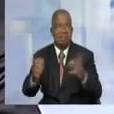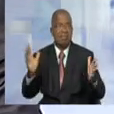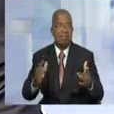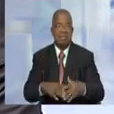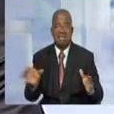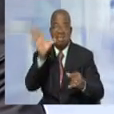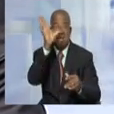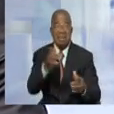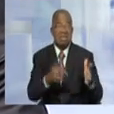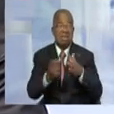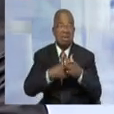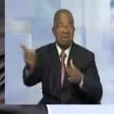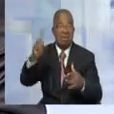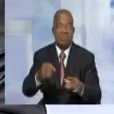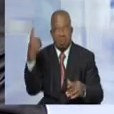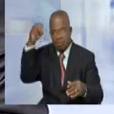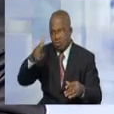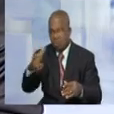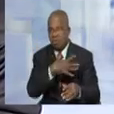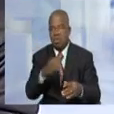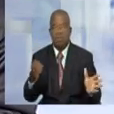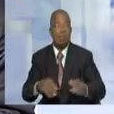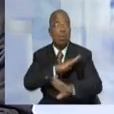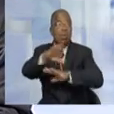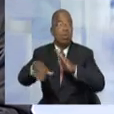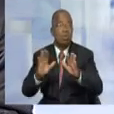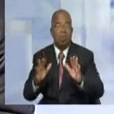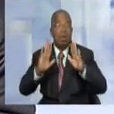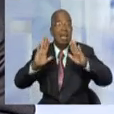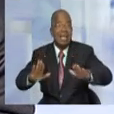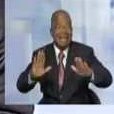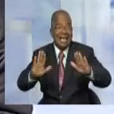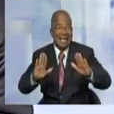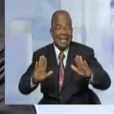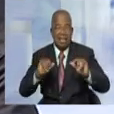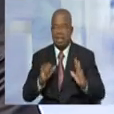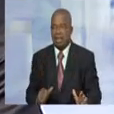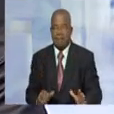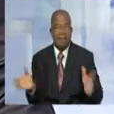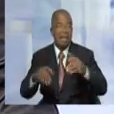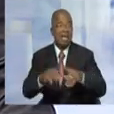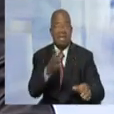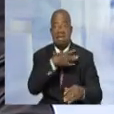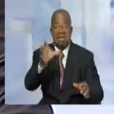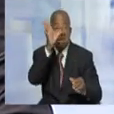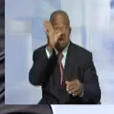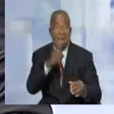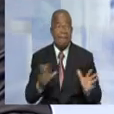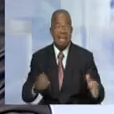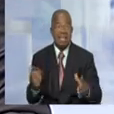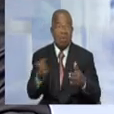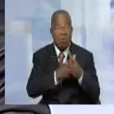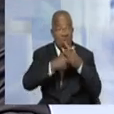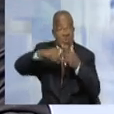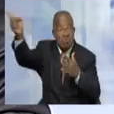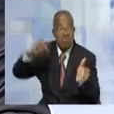Selon lui, le calme est revenu à Grabo et la situation est sous contrôle des forces républicaines de Côte d'Ivoire. Paul